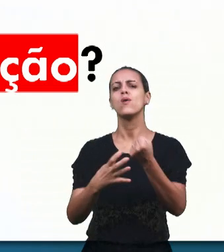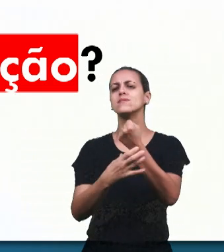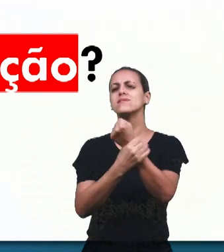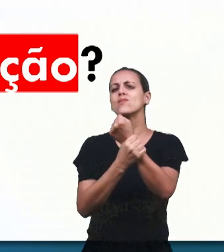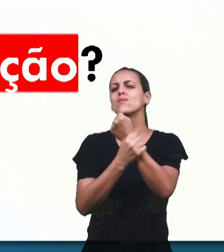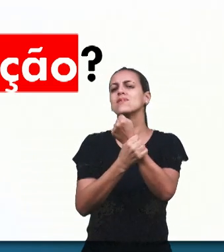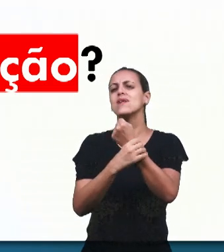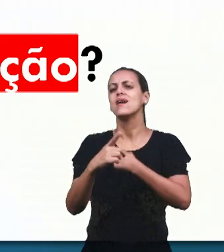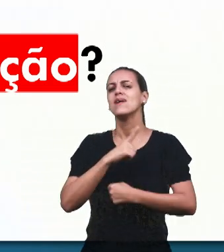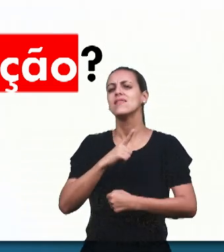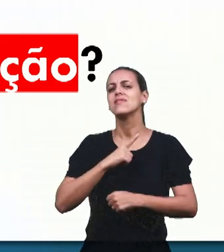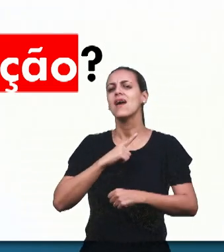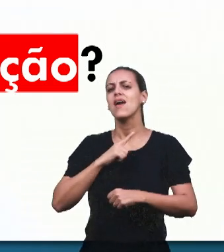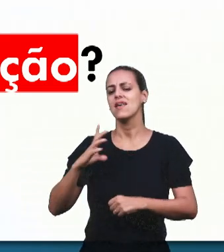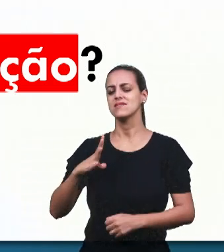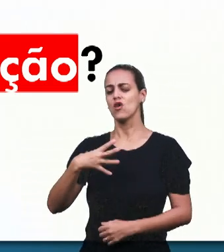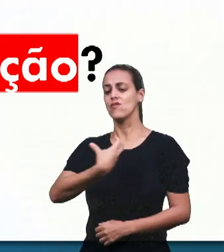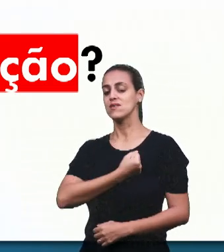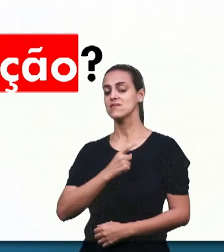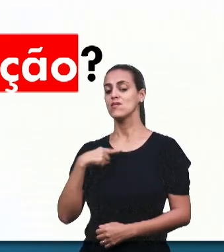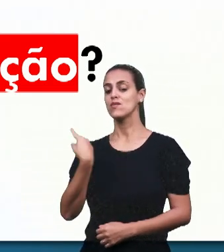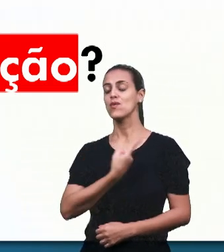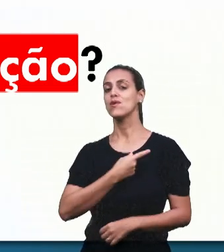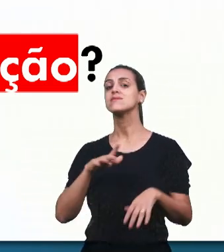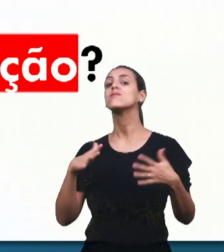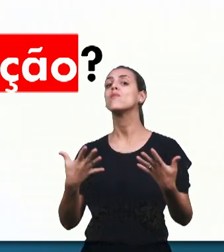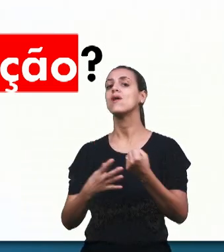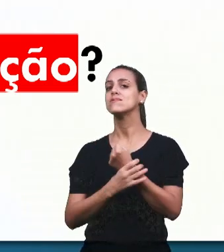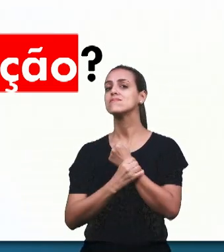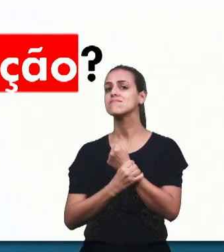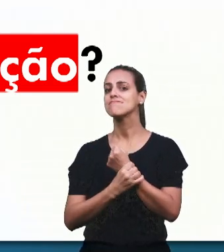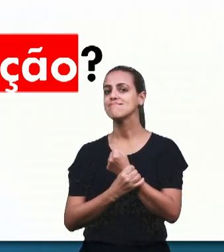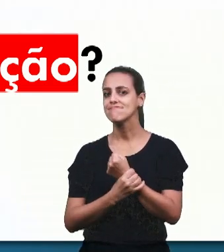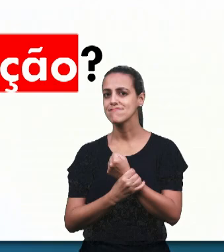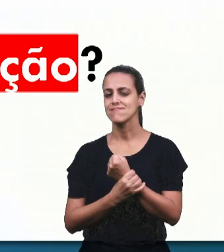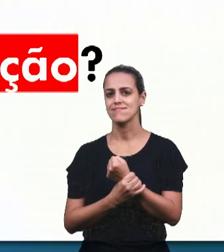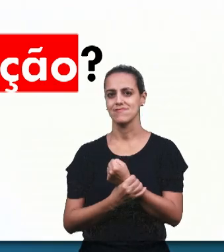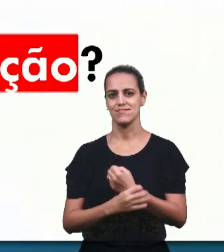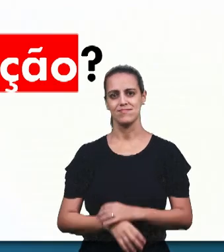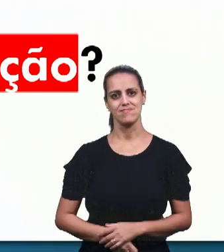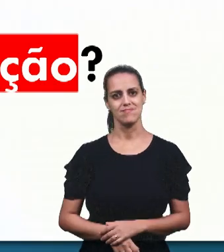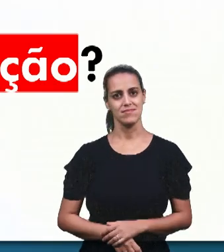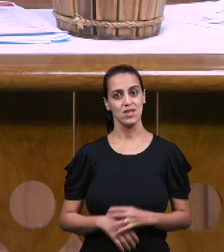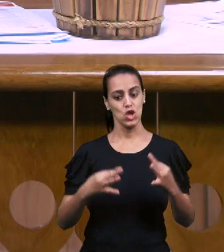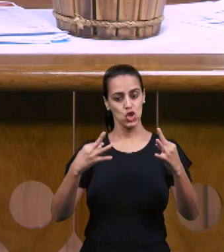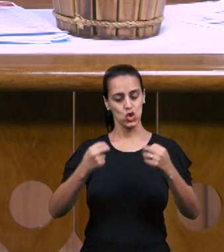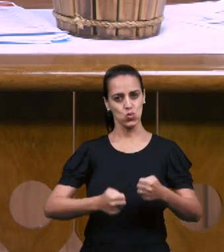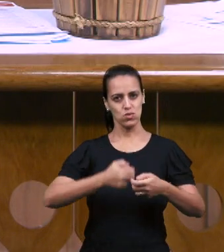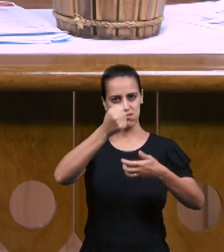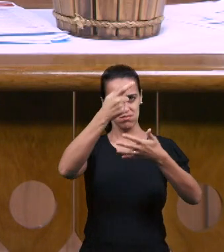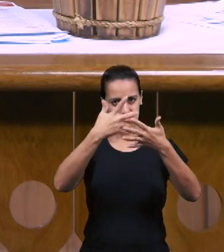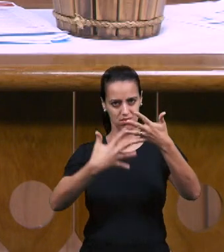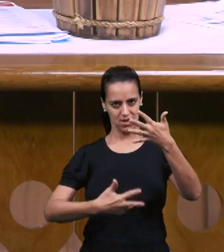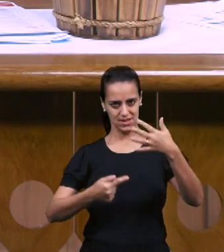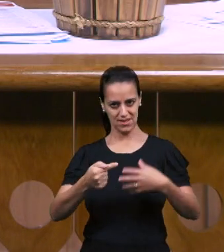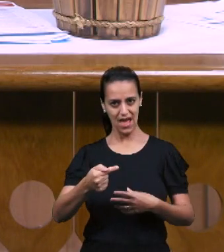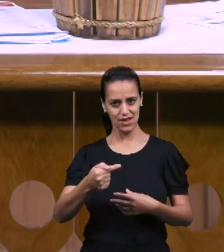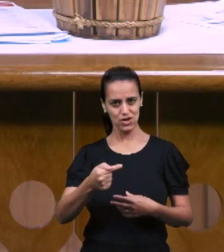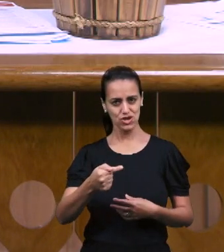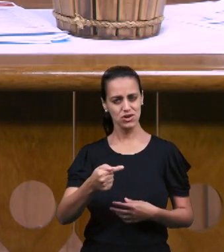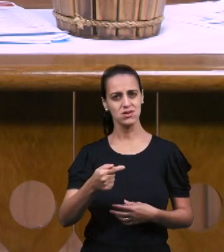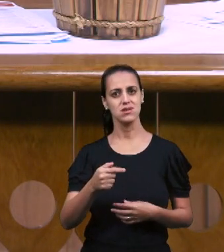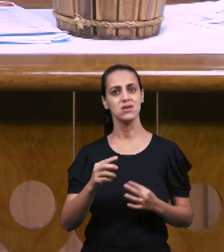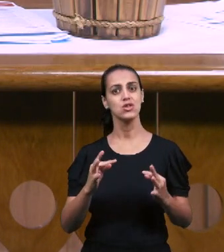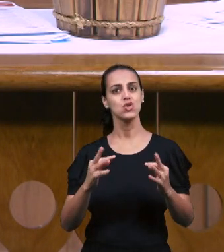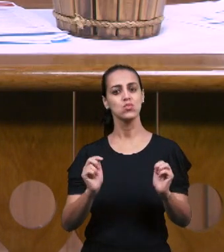de notre salut? Donc ça, c'est la question 7. Rappelons que toutes ces 7 questions, elles sont destinées